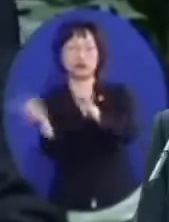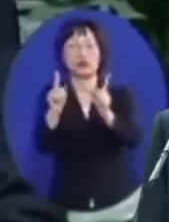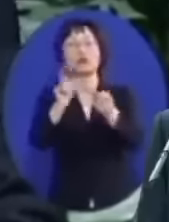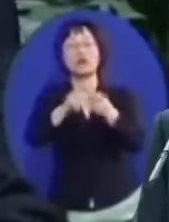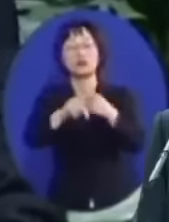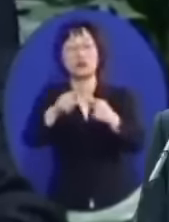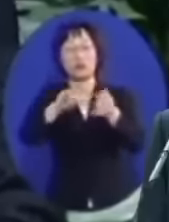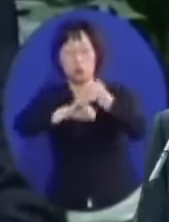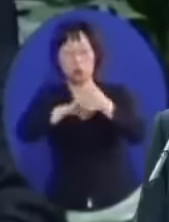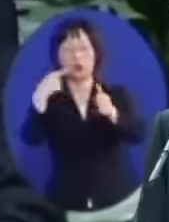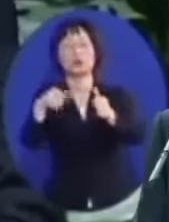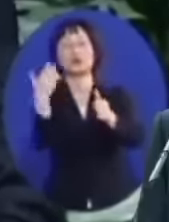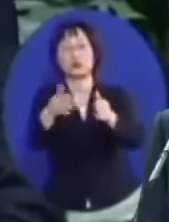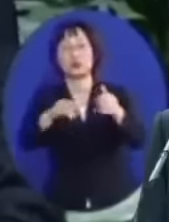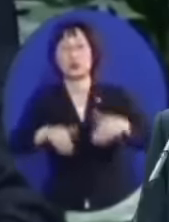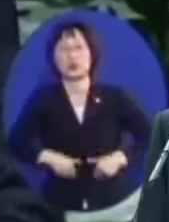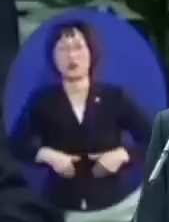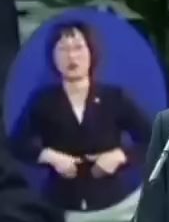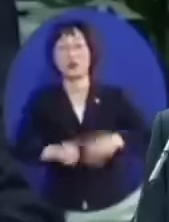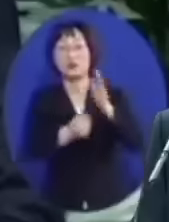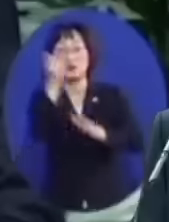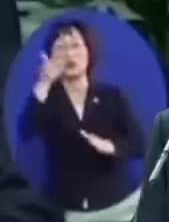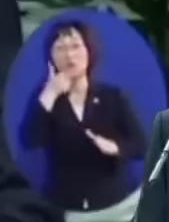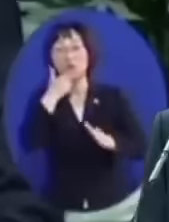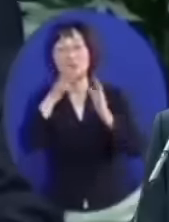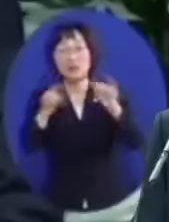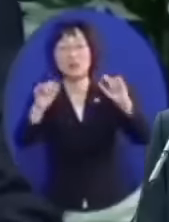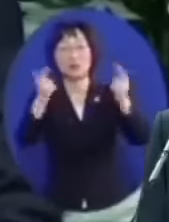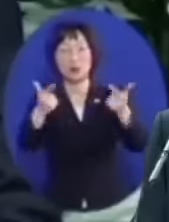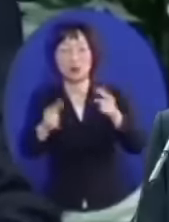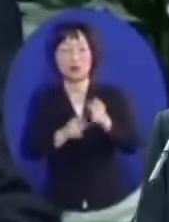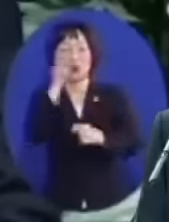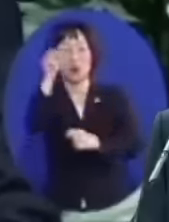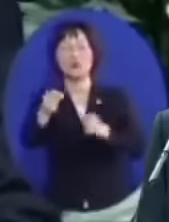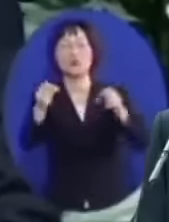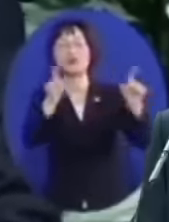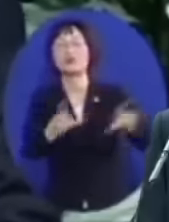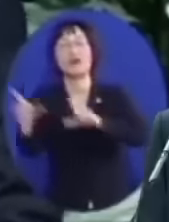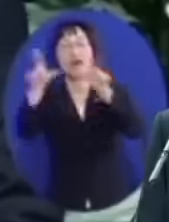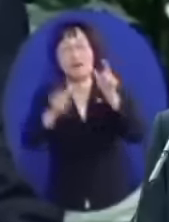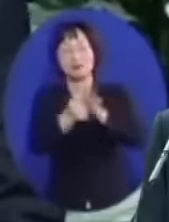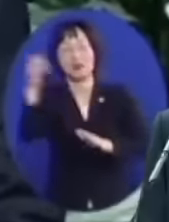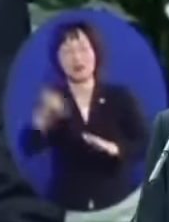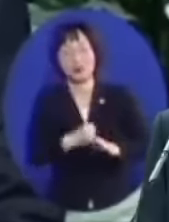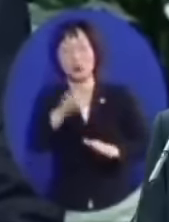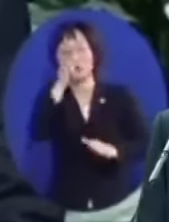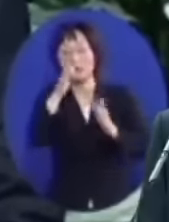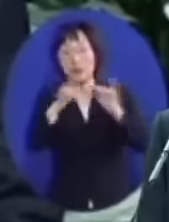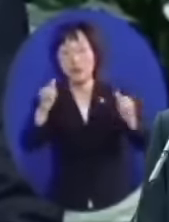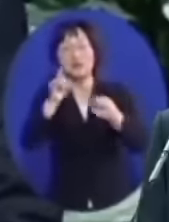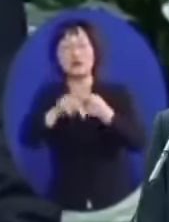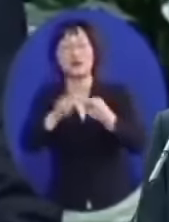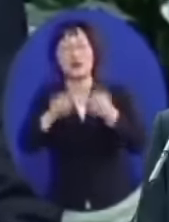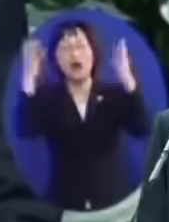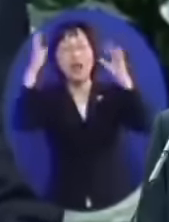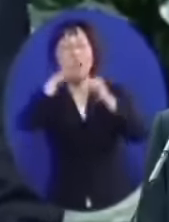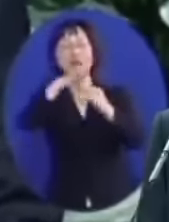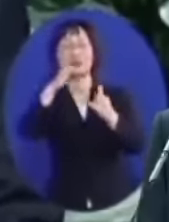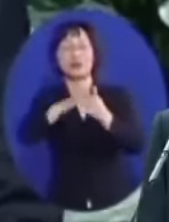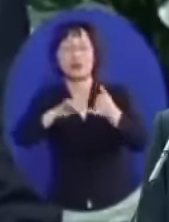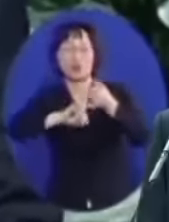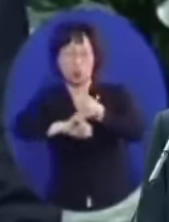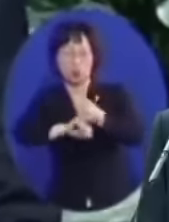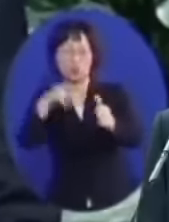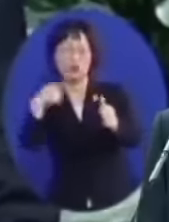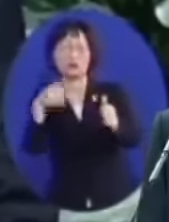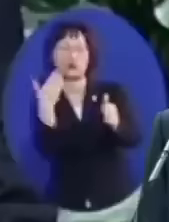되는 것입니다. 우리는 희망이 없는 사람들이 아니라 영원히 살 희망을 가지고 있는 사람이라는 것을 어린아이들에게 꼭 가르쳐 줘야